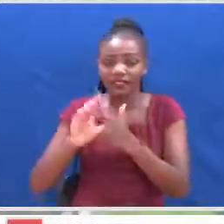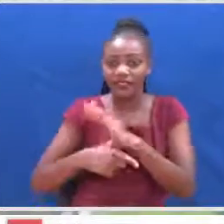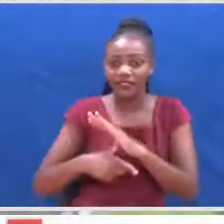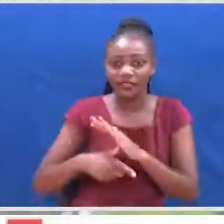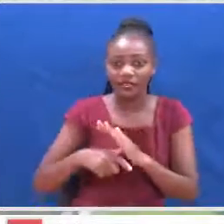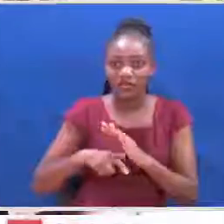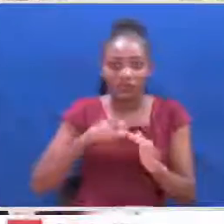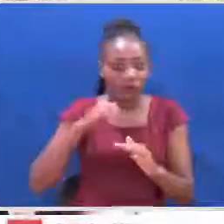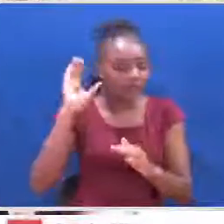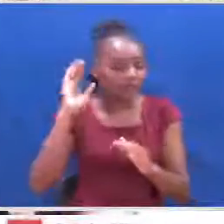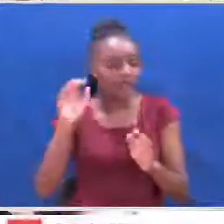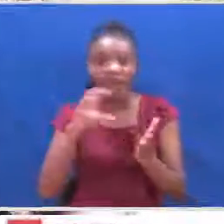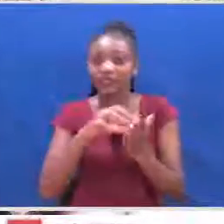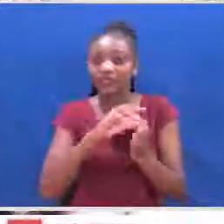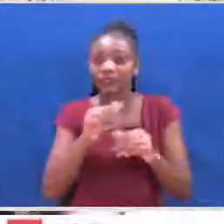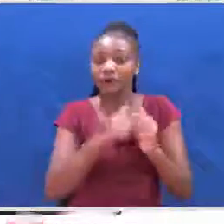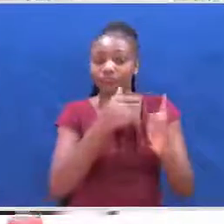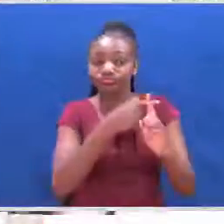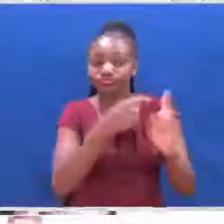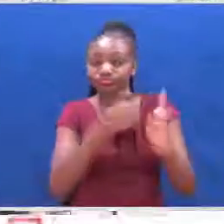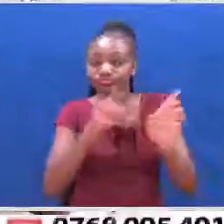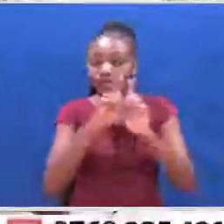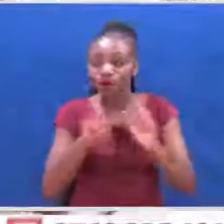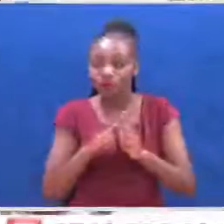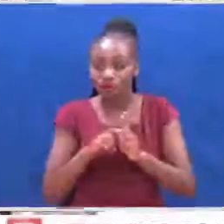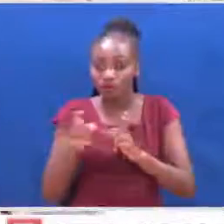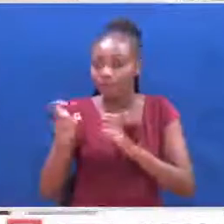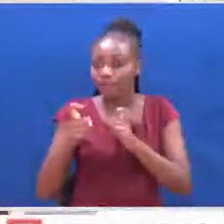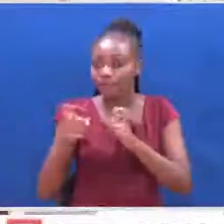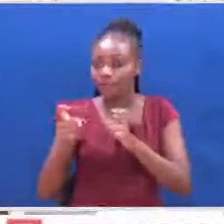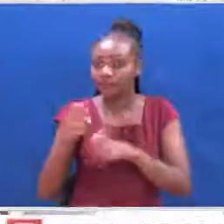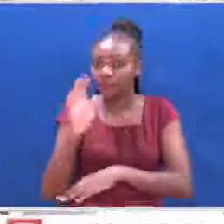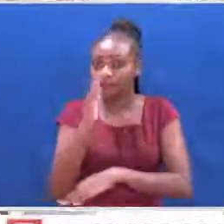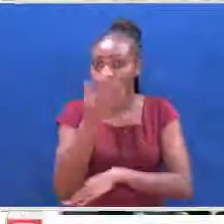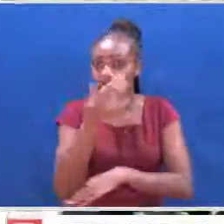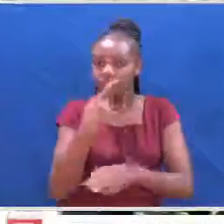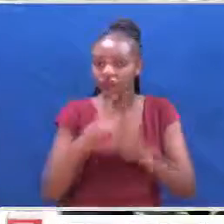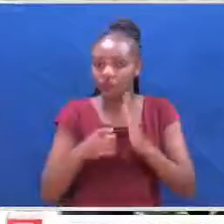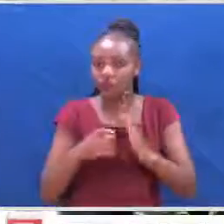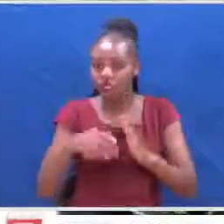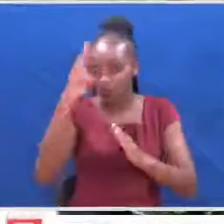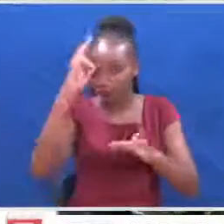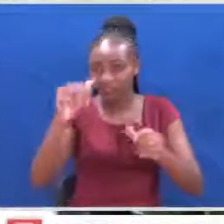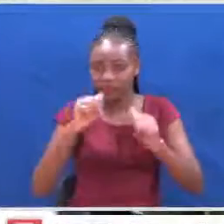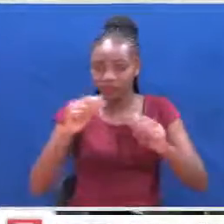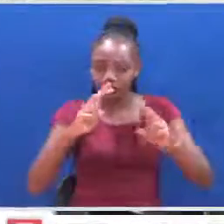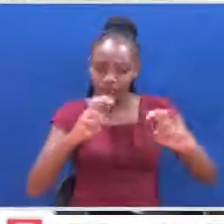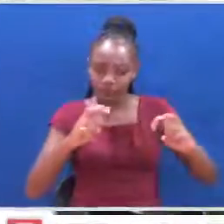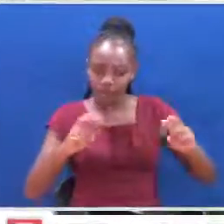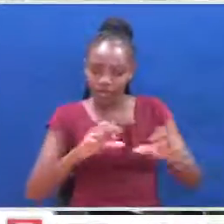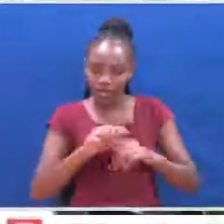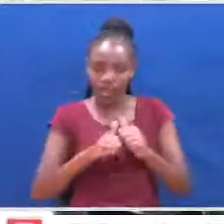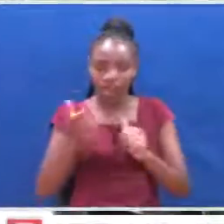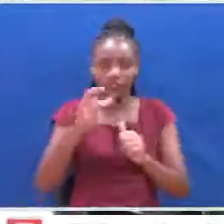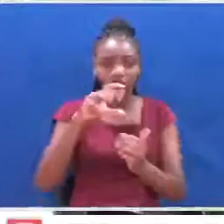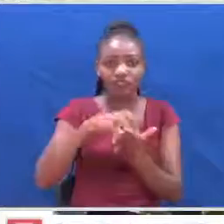kusikia aliuliwa kulingana Na uongozi Wa kfs londiani maafisa Wa polisi walikuwa wanachungugezeko la